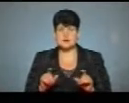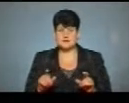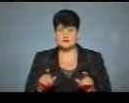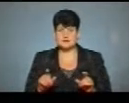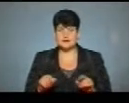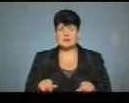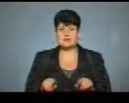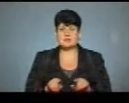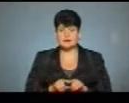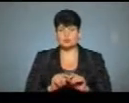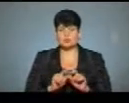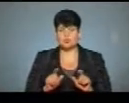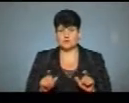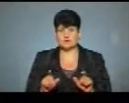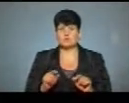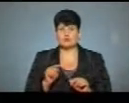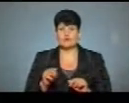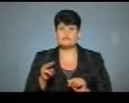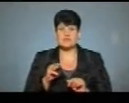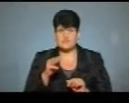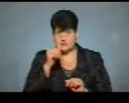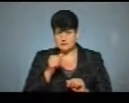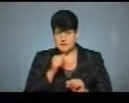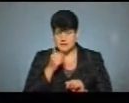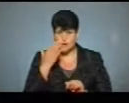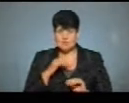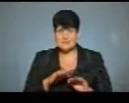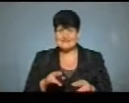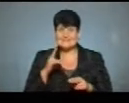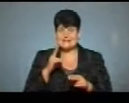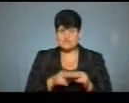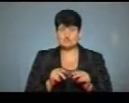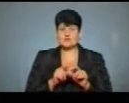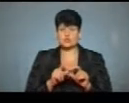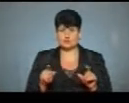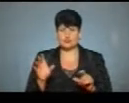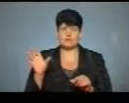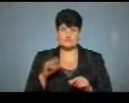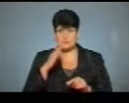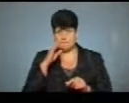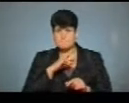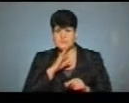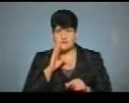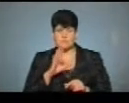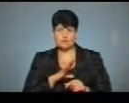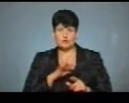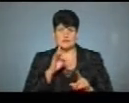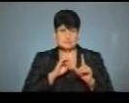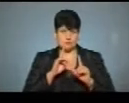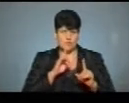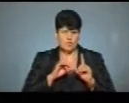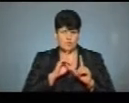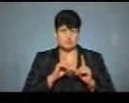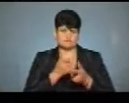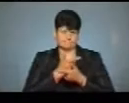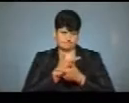а також школи. А тому в травні місяці, коли діти закінчували школу, всі батьків було на батьківських зборах, тоді